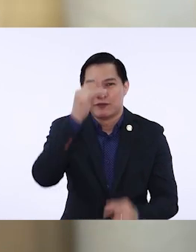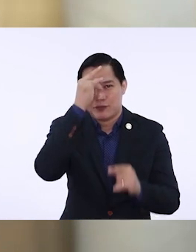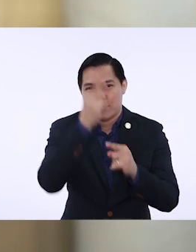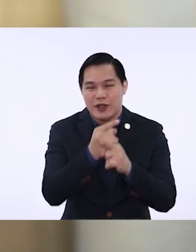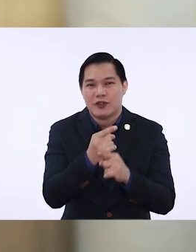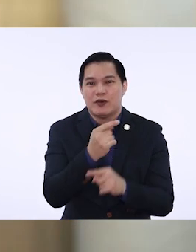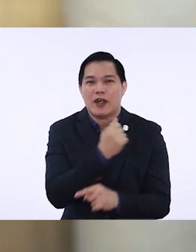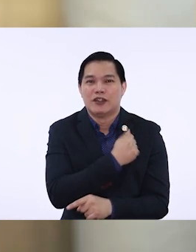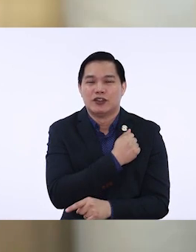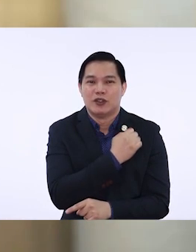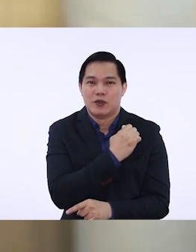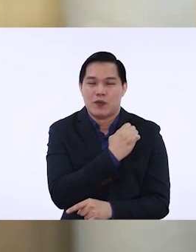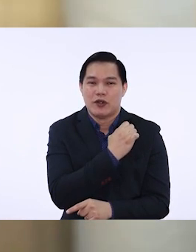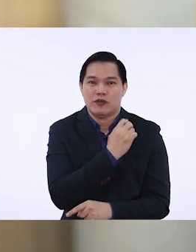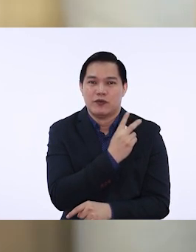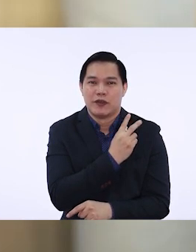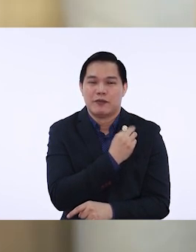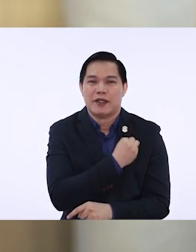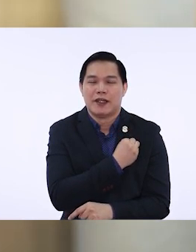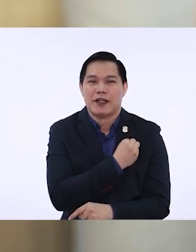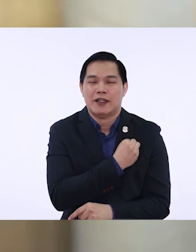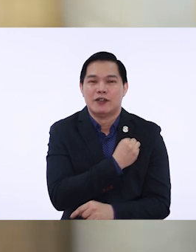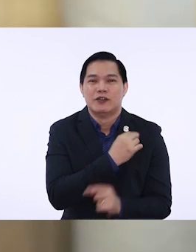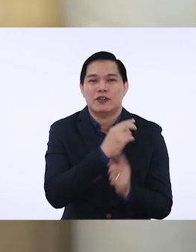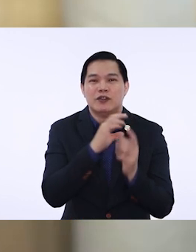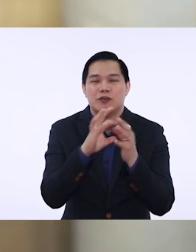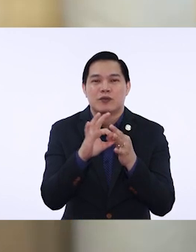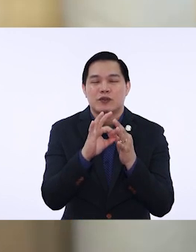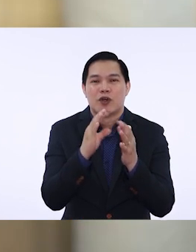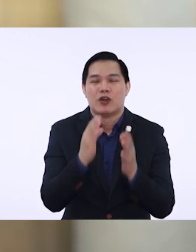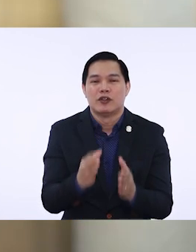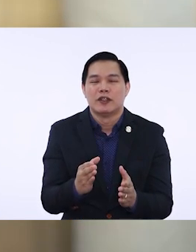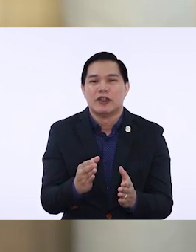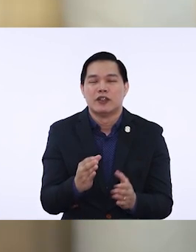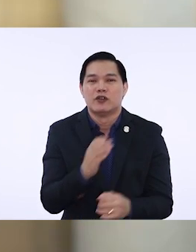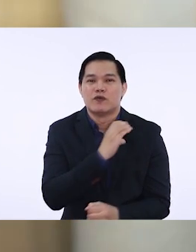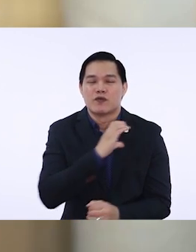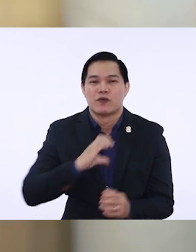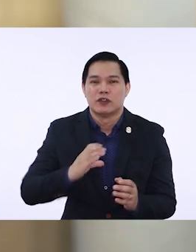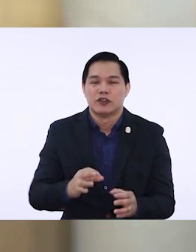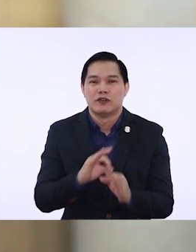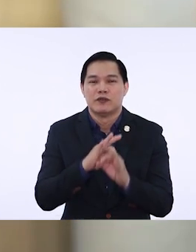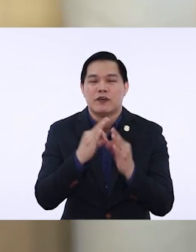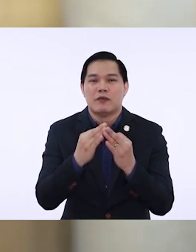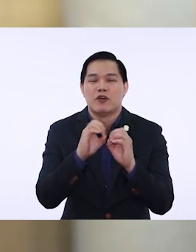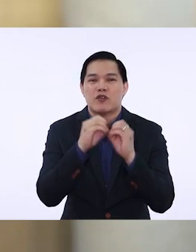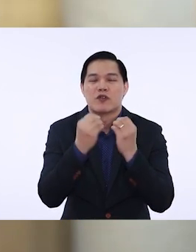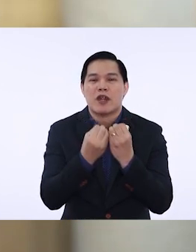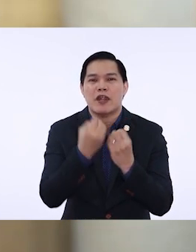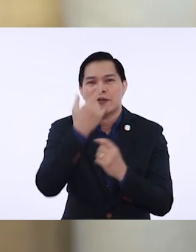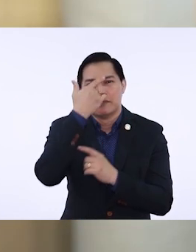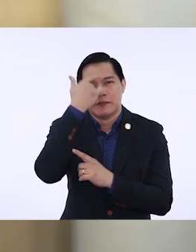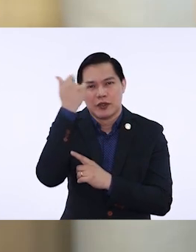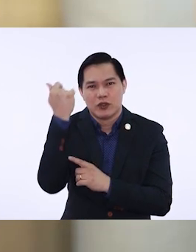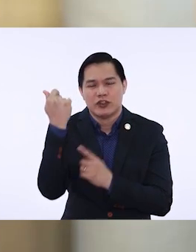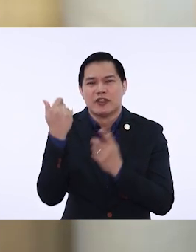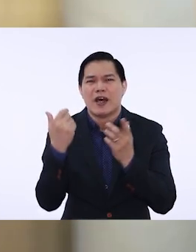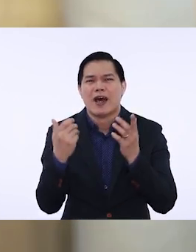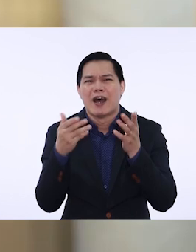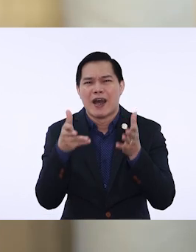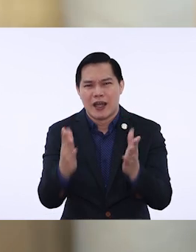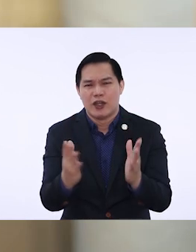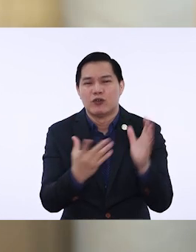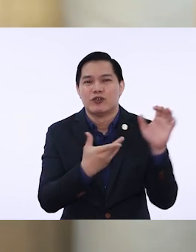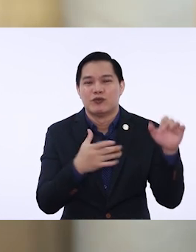na Angelo Eranio V. Manalo, tagapag-ugnay ng mga kapisan ng pansambahayan, sapagkat pinagtibay po